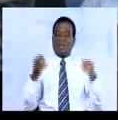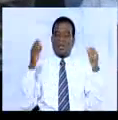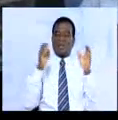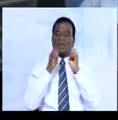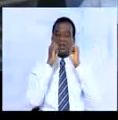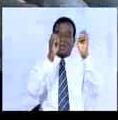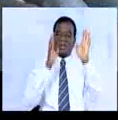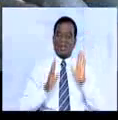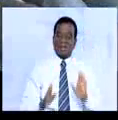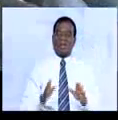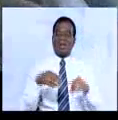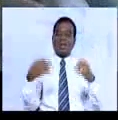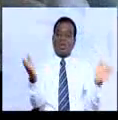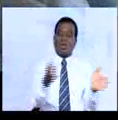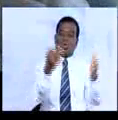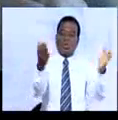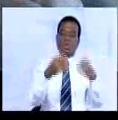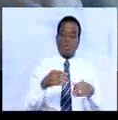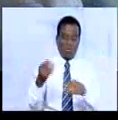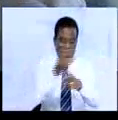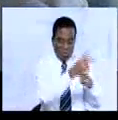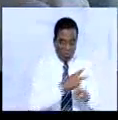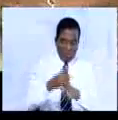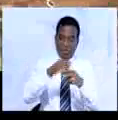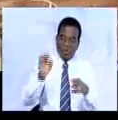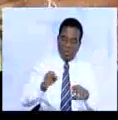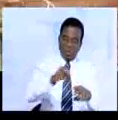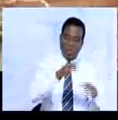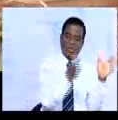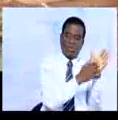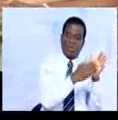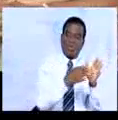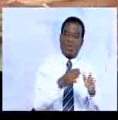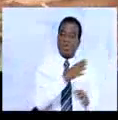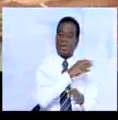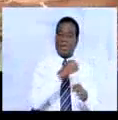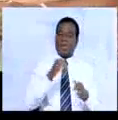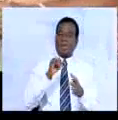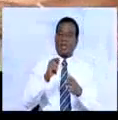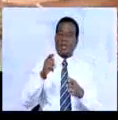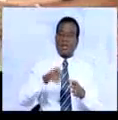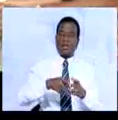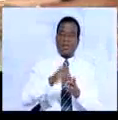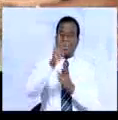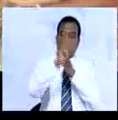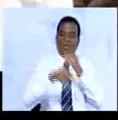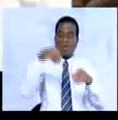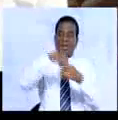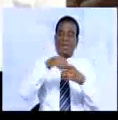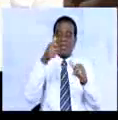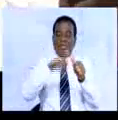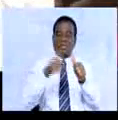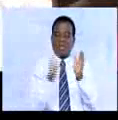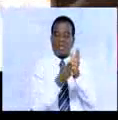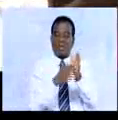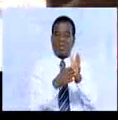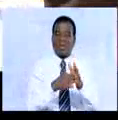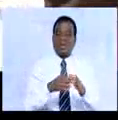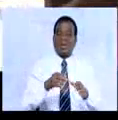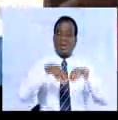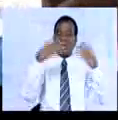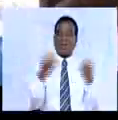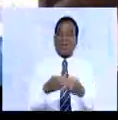d'établissement à se mobiliser pour le suivi du reboisement scolaire. L'entité opérationnelle du projet dans chaque établissement est le